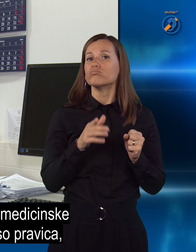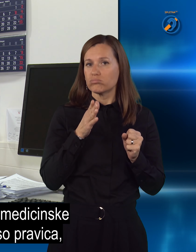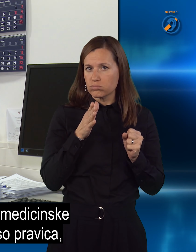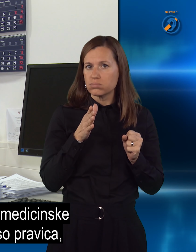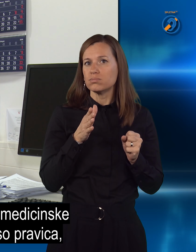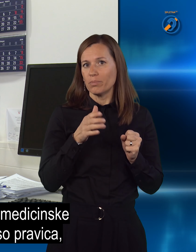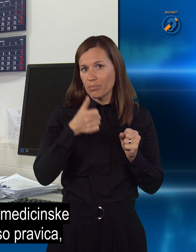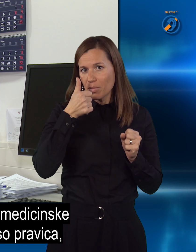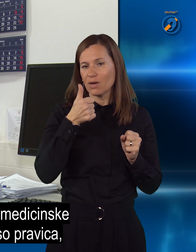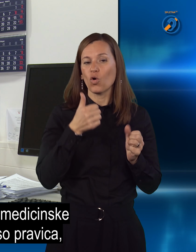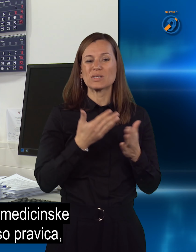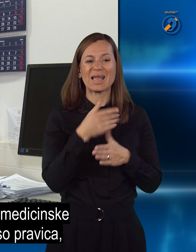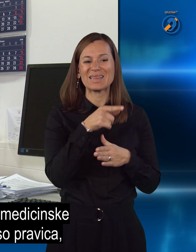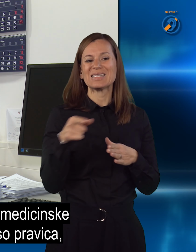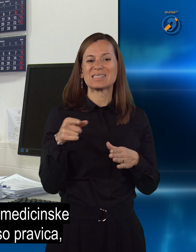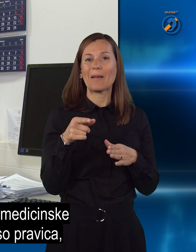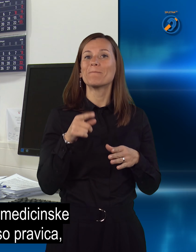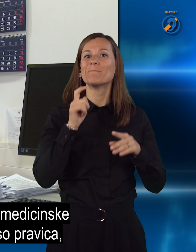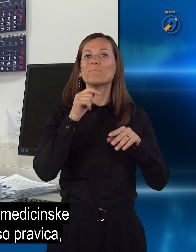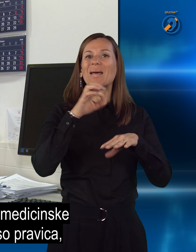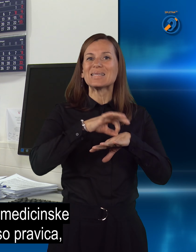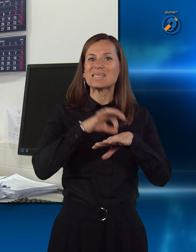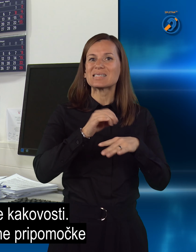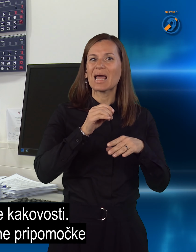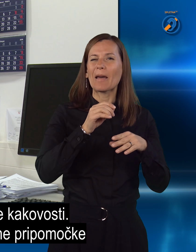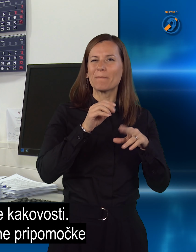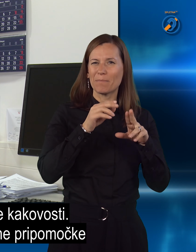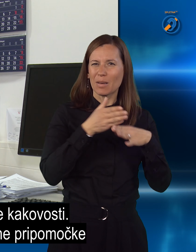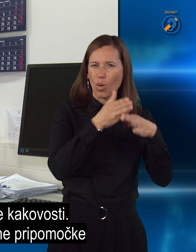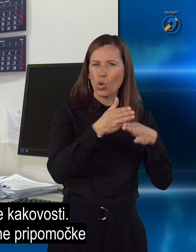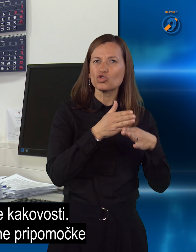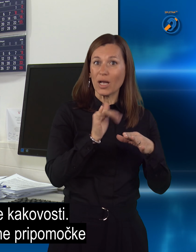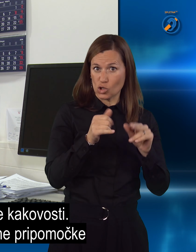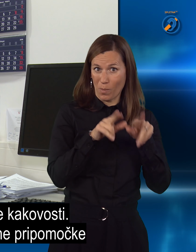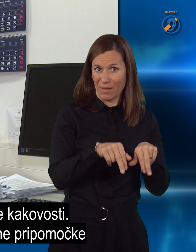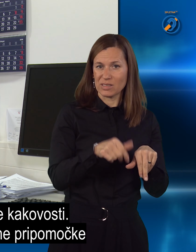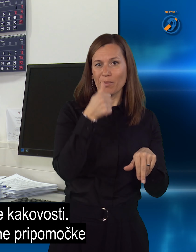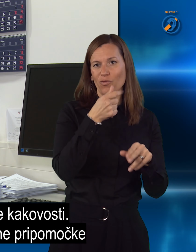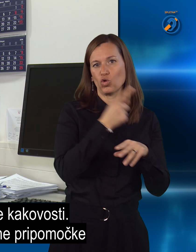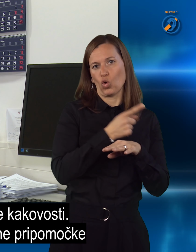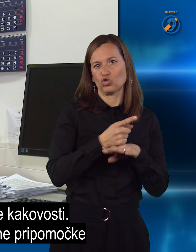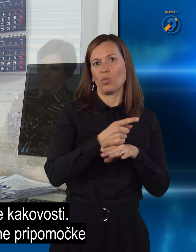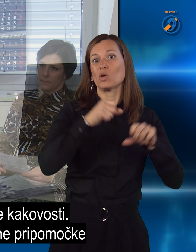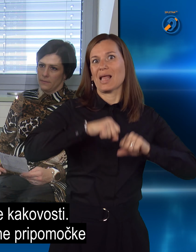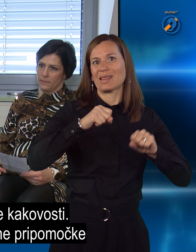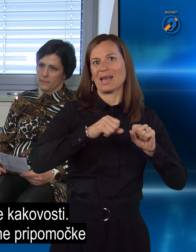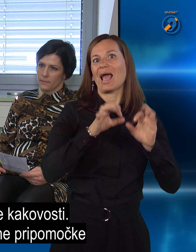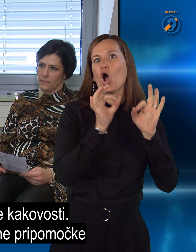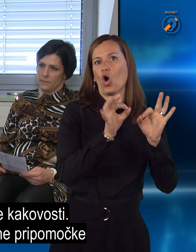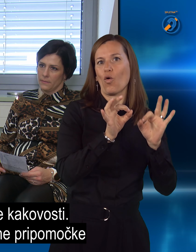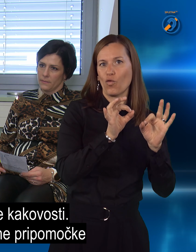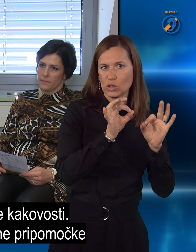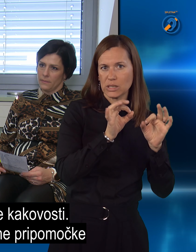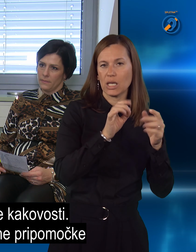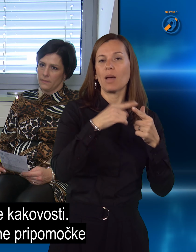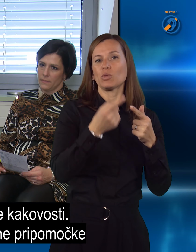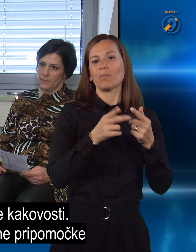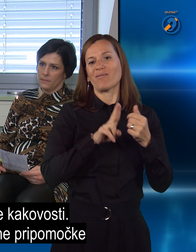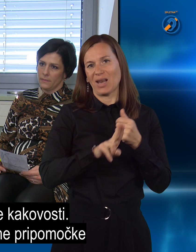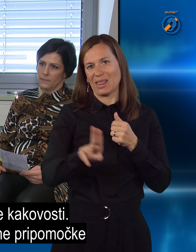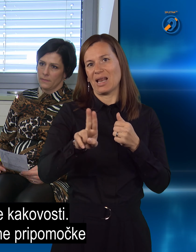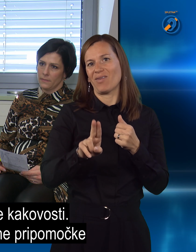najprej za medicinske pripomočke, ki so pravica, določimo standarde kakovosti, potem pa v nadaljevanju